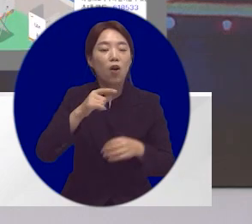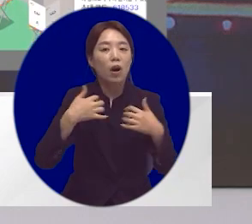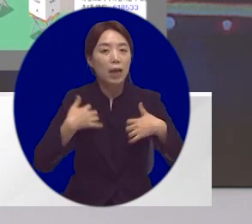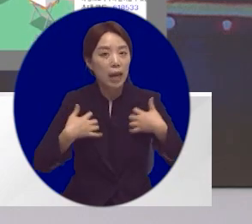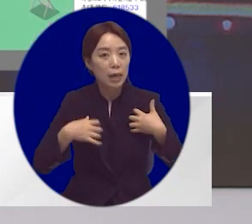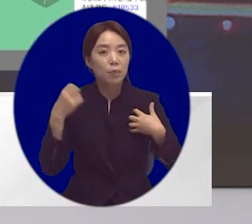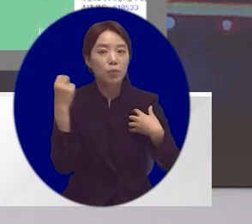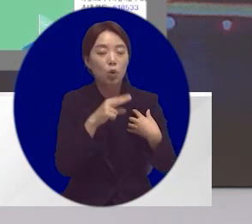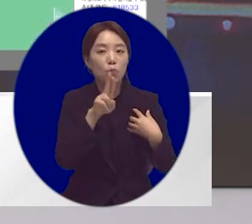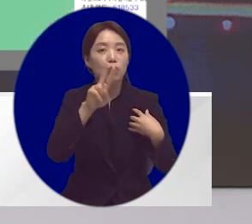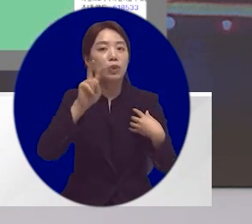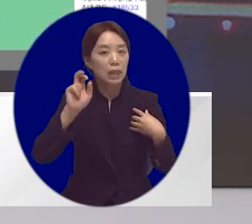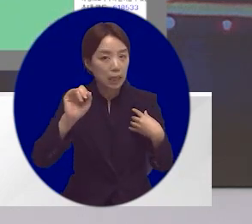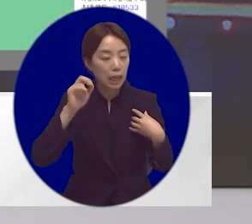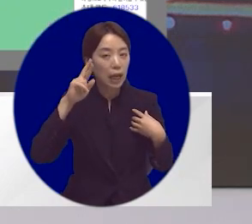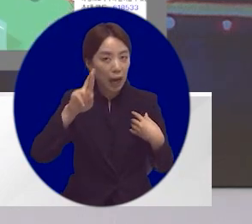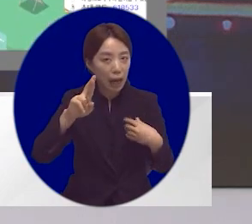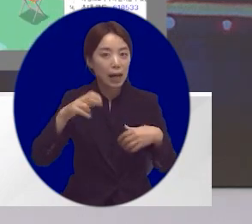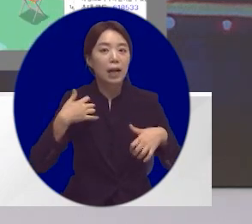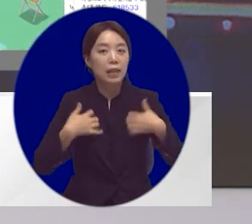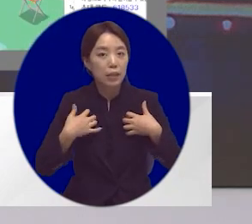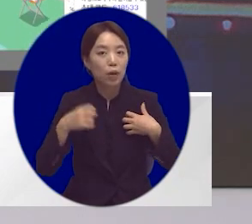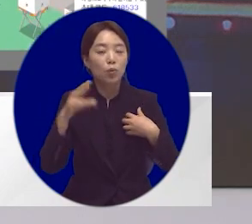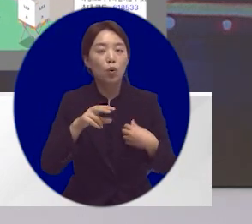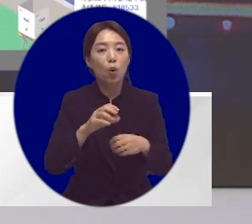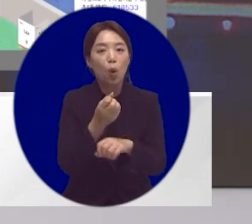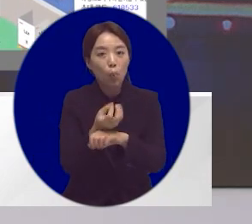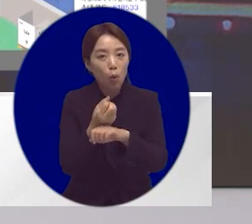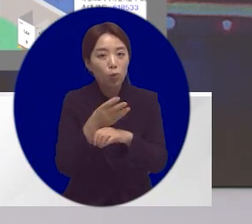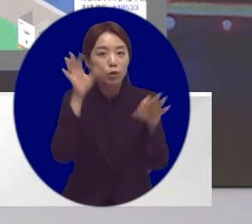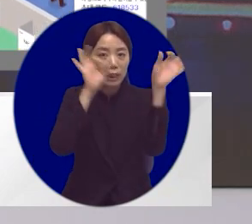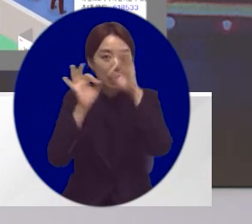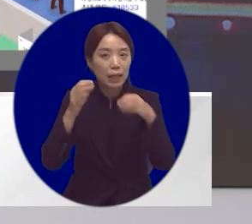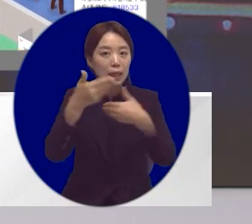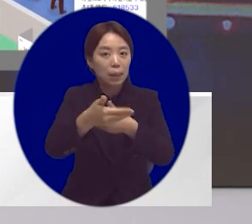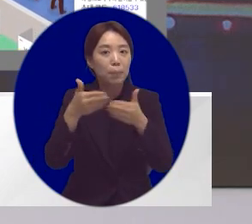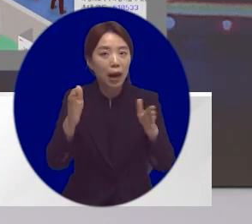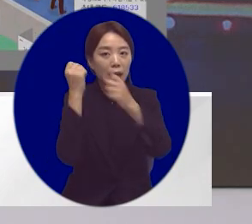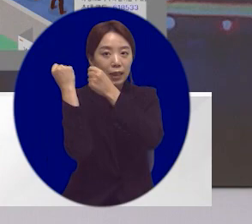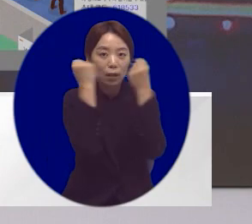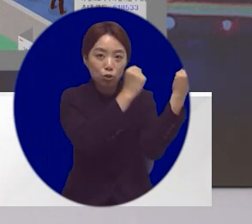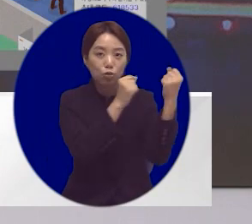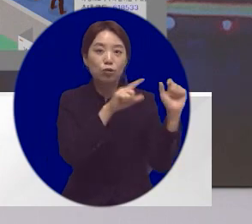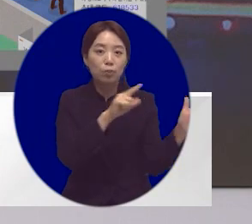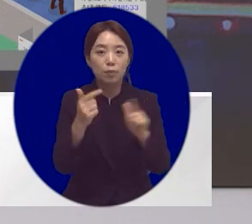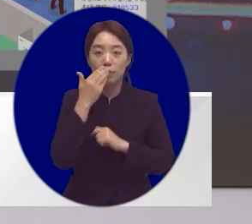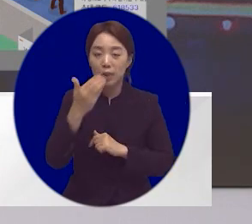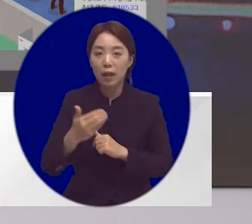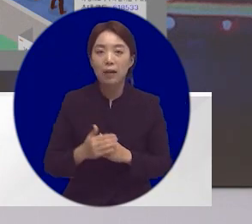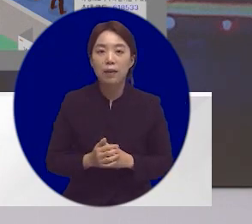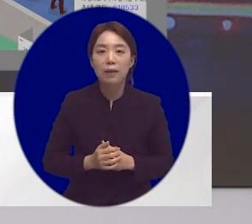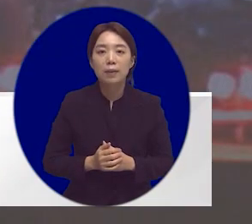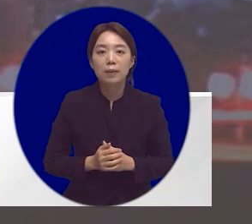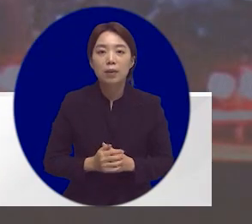링크 접속을 통한 VR 체험, 가상투표 체험, 보물찾기, 방탈출 등의 체험을 할 수 있습니다.